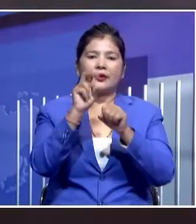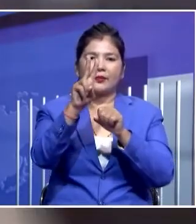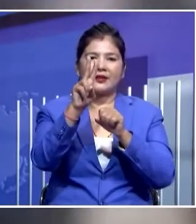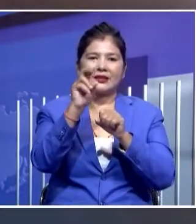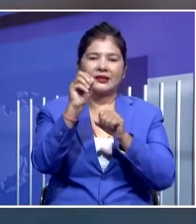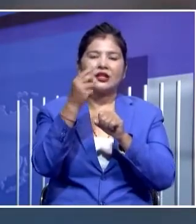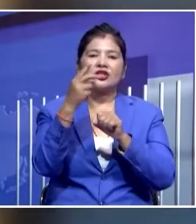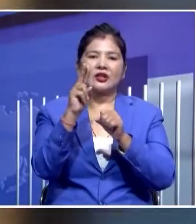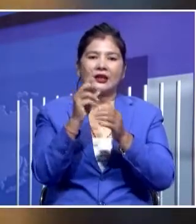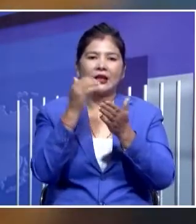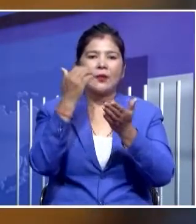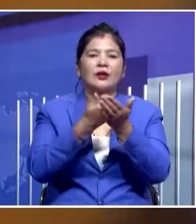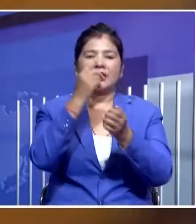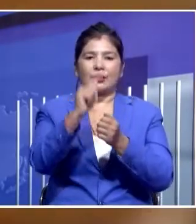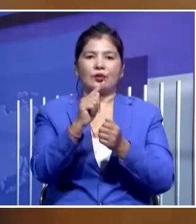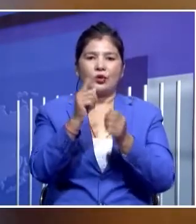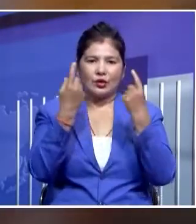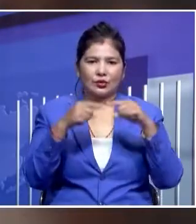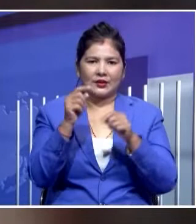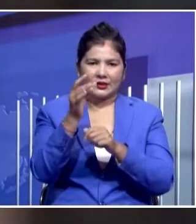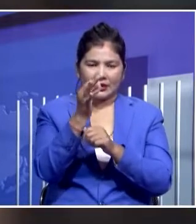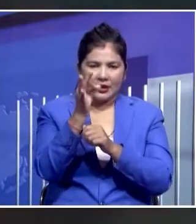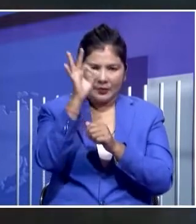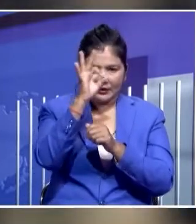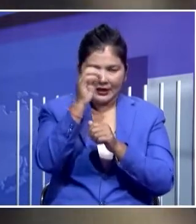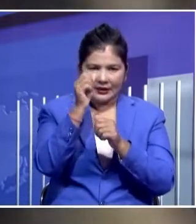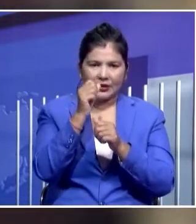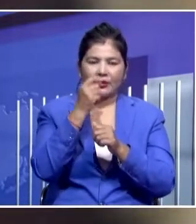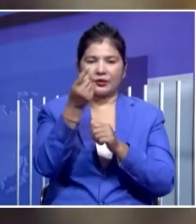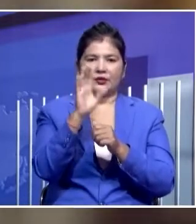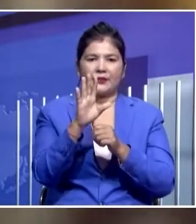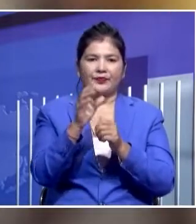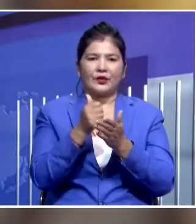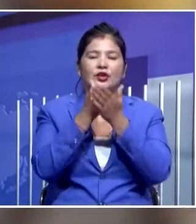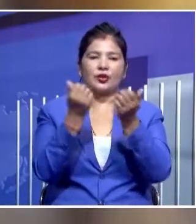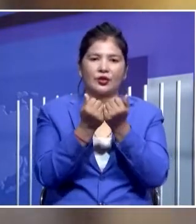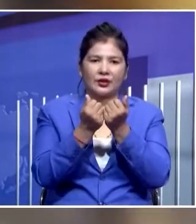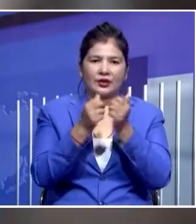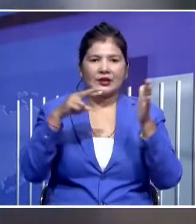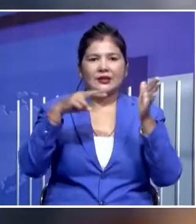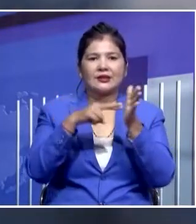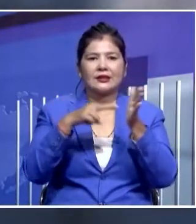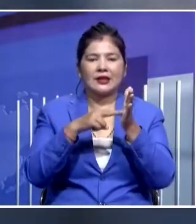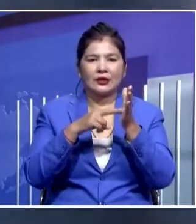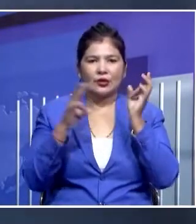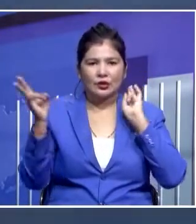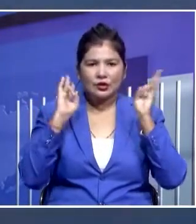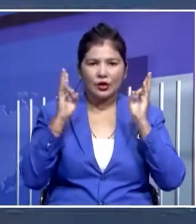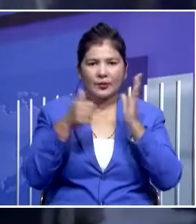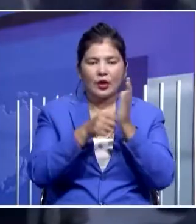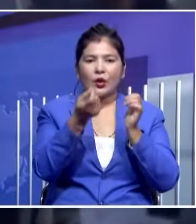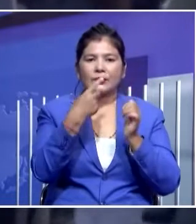उद्धार गरिएको सिरियाको स्वास्थ्य मन्त्रालयले पुष्टि गरेको छ। उद्धार गरिएका उनीहरूको सिरियाली सहर टार्टसमा उपचार भइरहेको